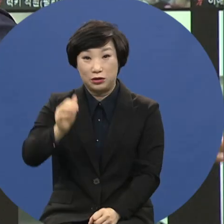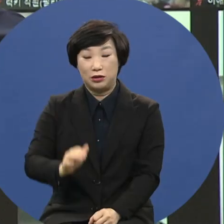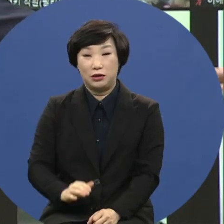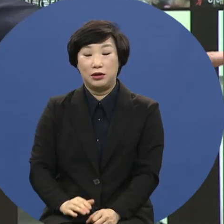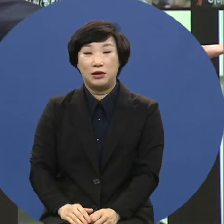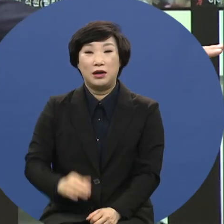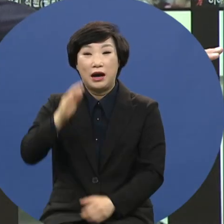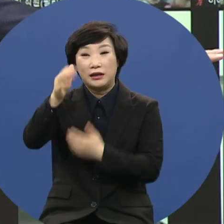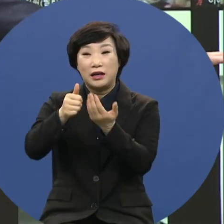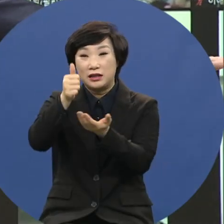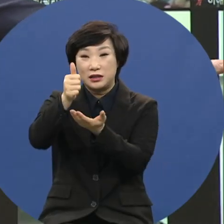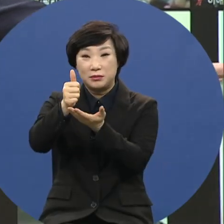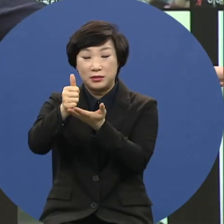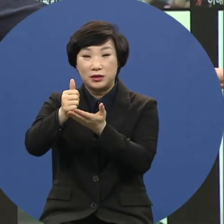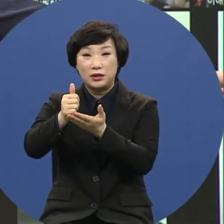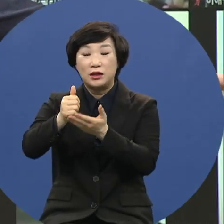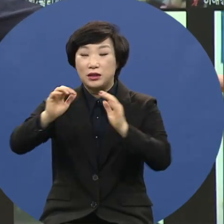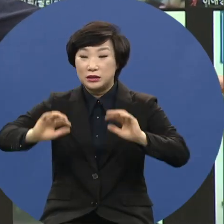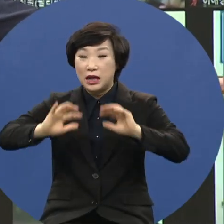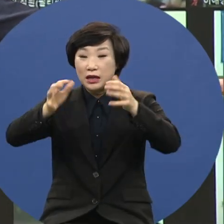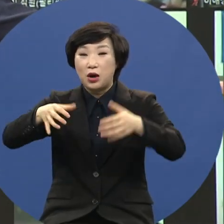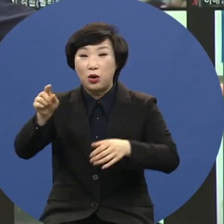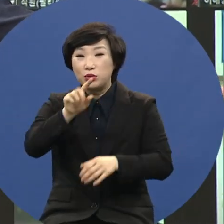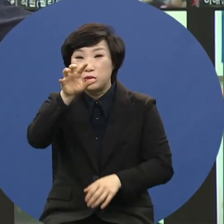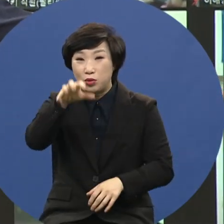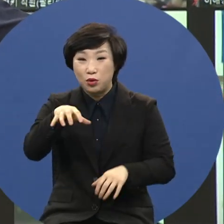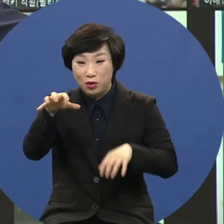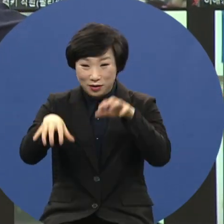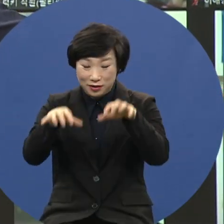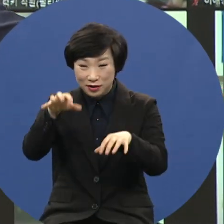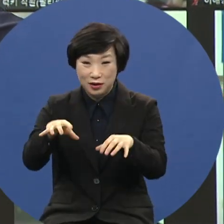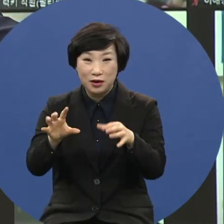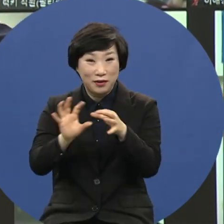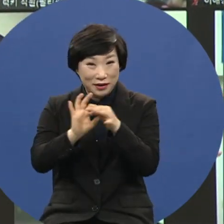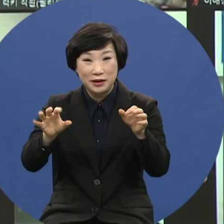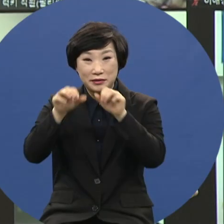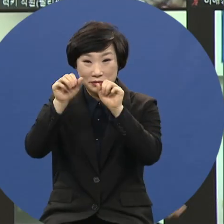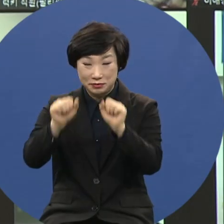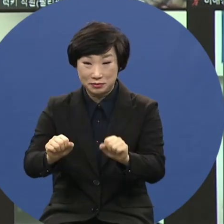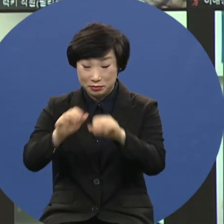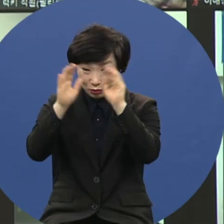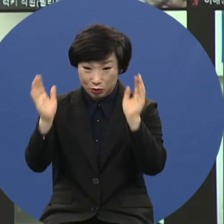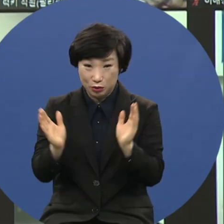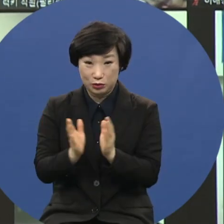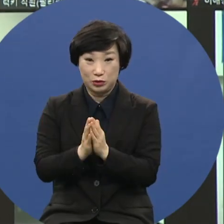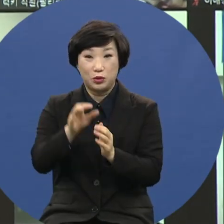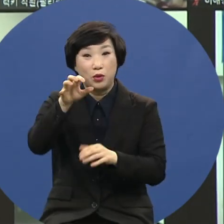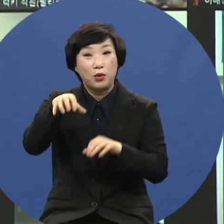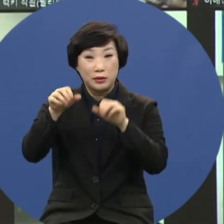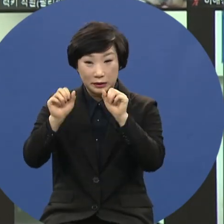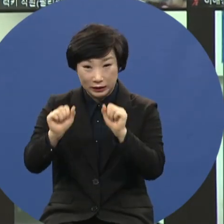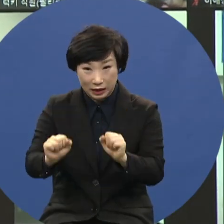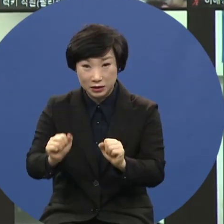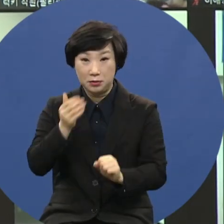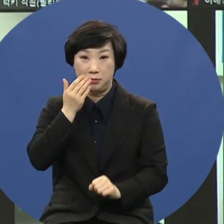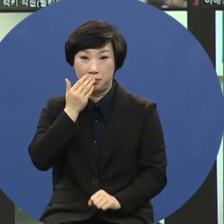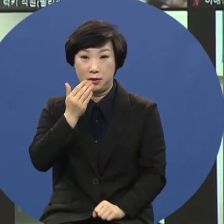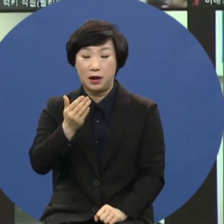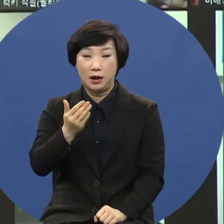그는 전 세계에 어디 곳이나 무소부지하셔서 다 계시고